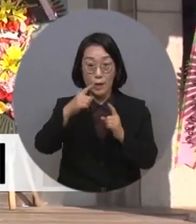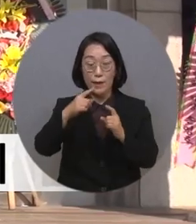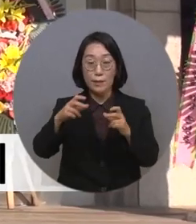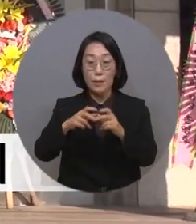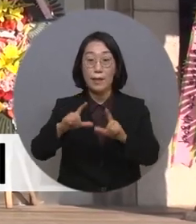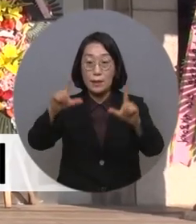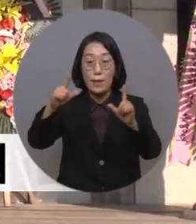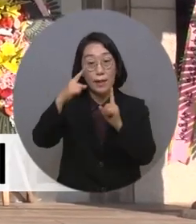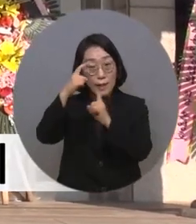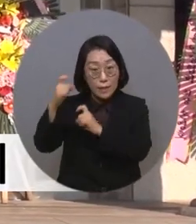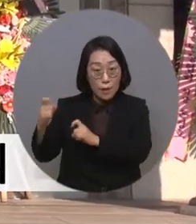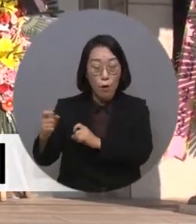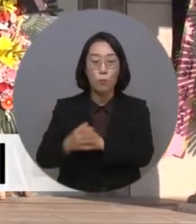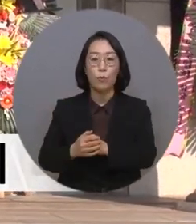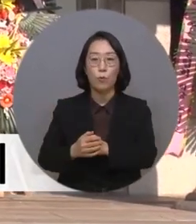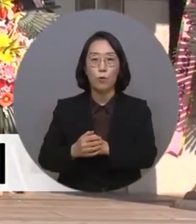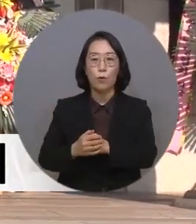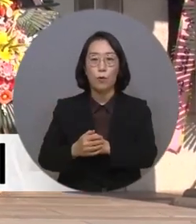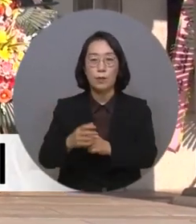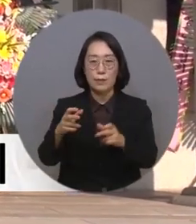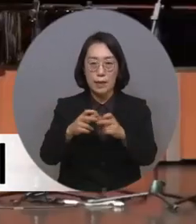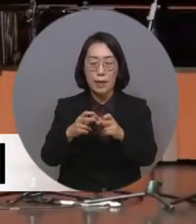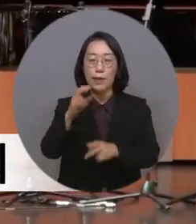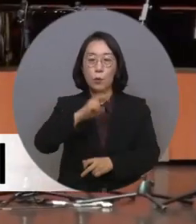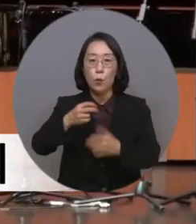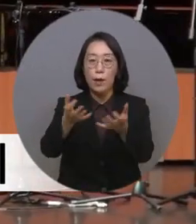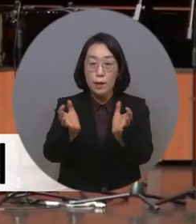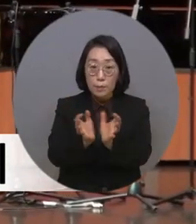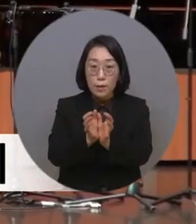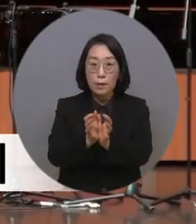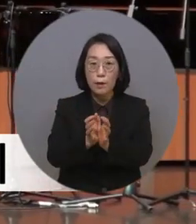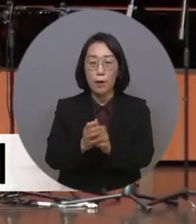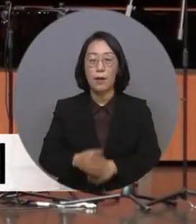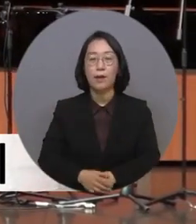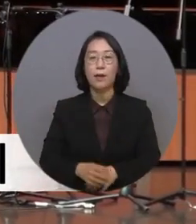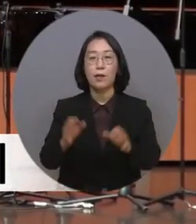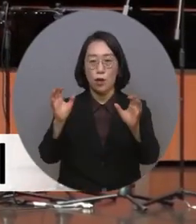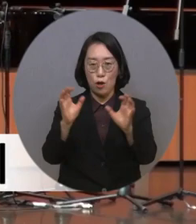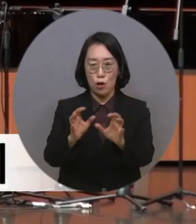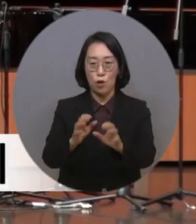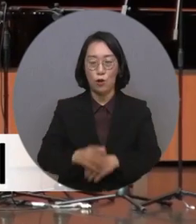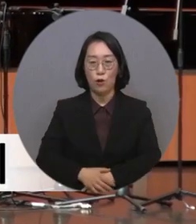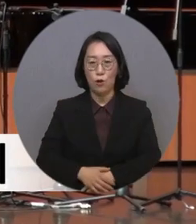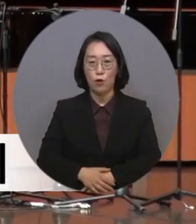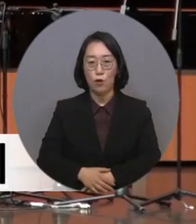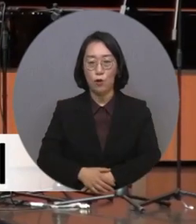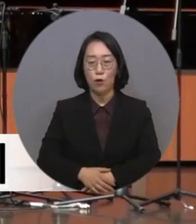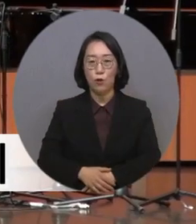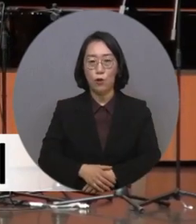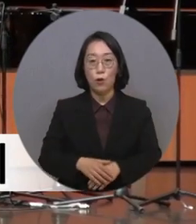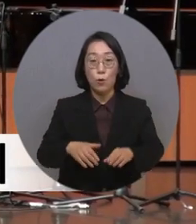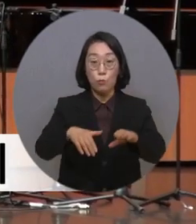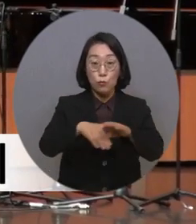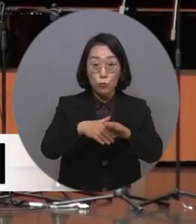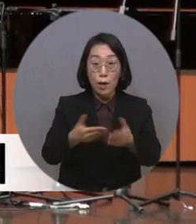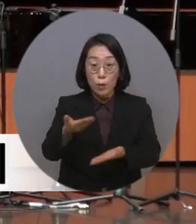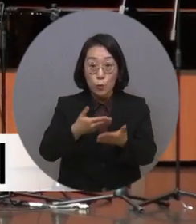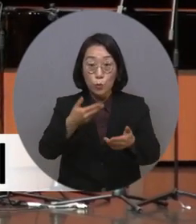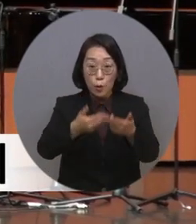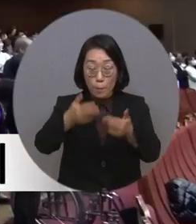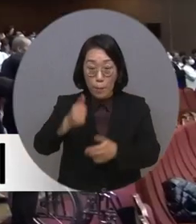전국 장애인 합창대회가 열렸습니다 사단법인 국제장애인 문화교류협회 중앙회와 세종시가